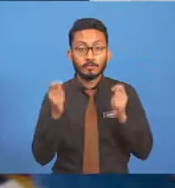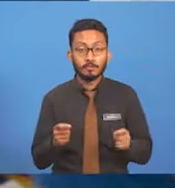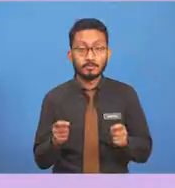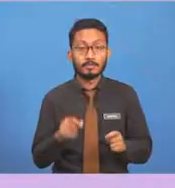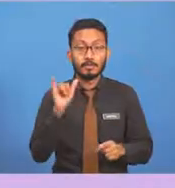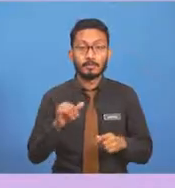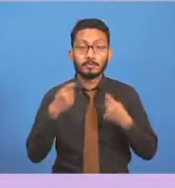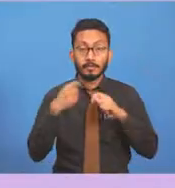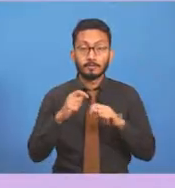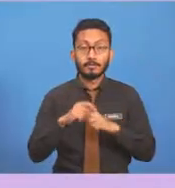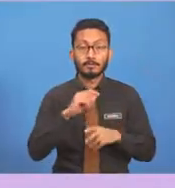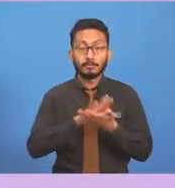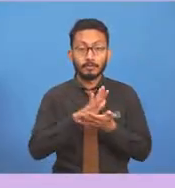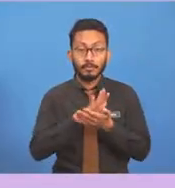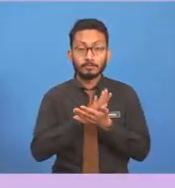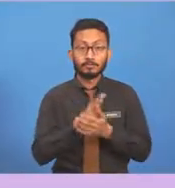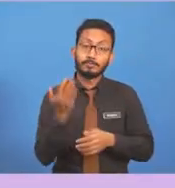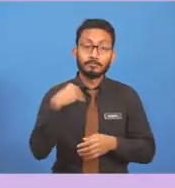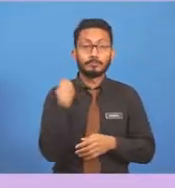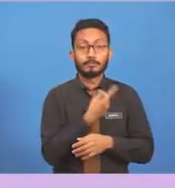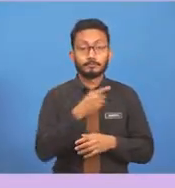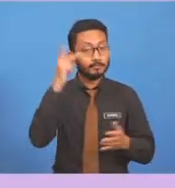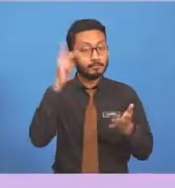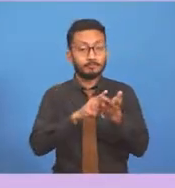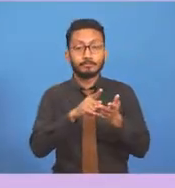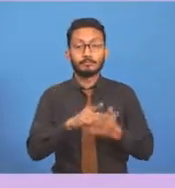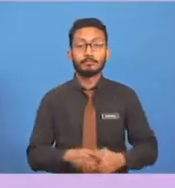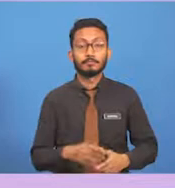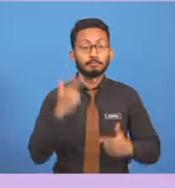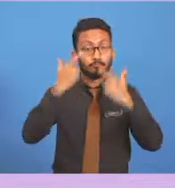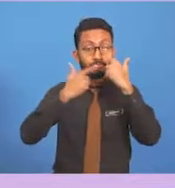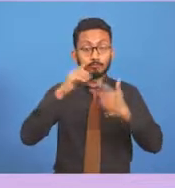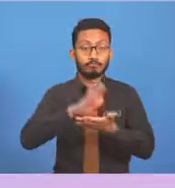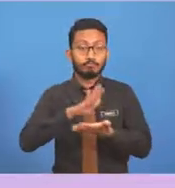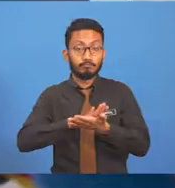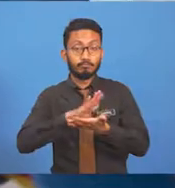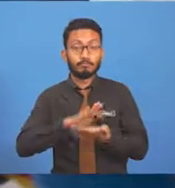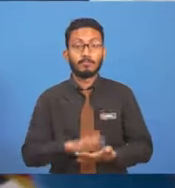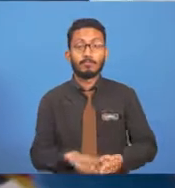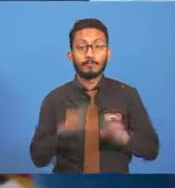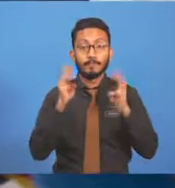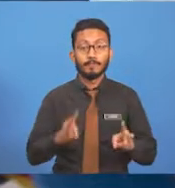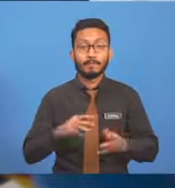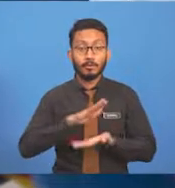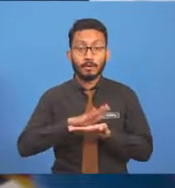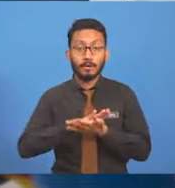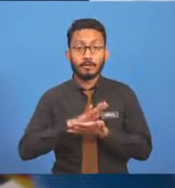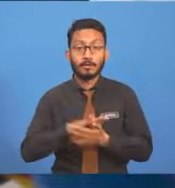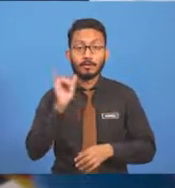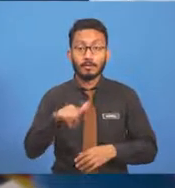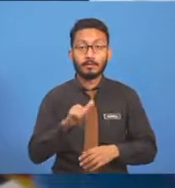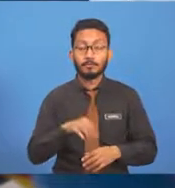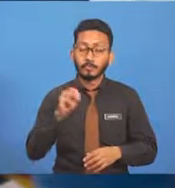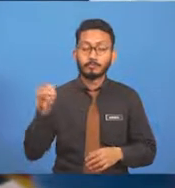kita mengenali warga sekolah dan pelawat sekolah. Siapakah warga sekolah dan pelawat sekolah? Ya, murid-murid.